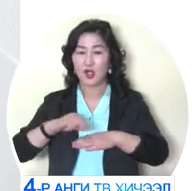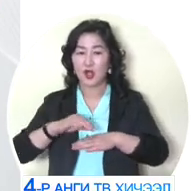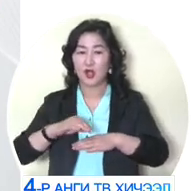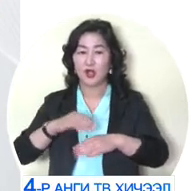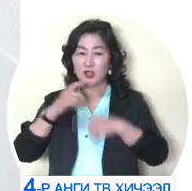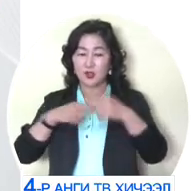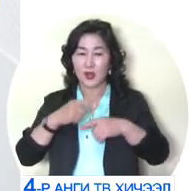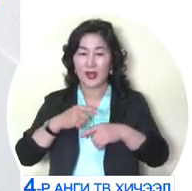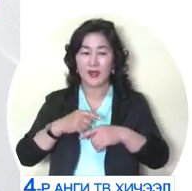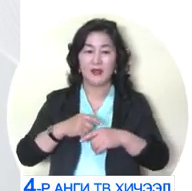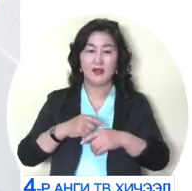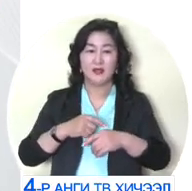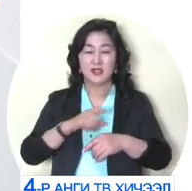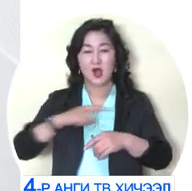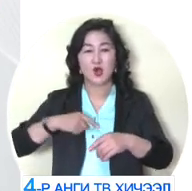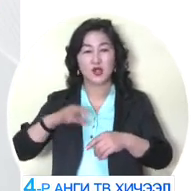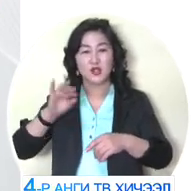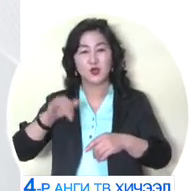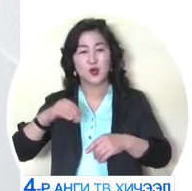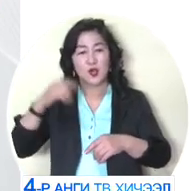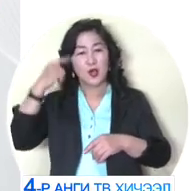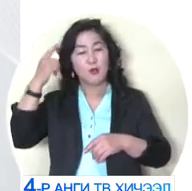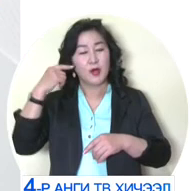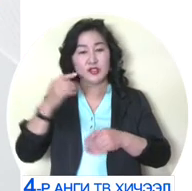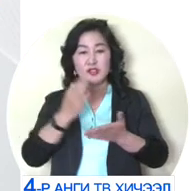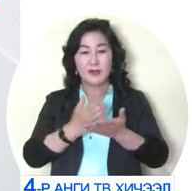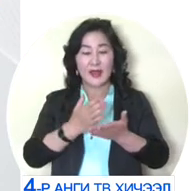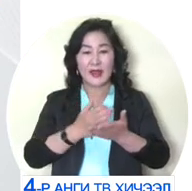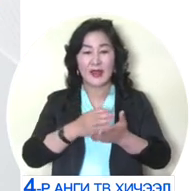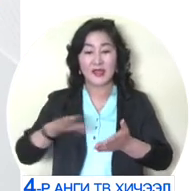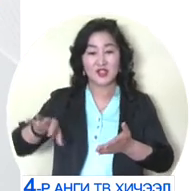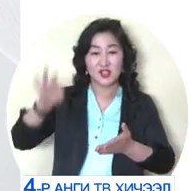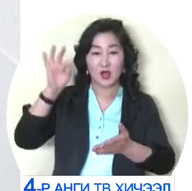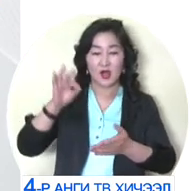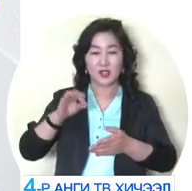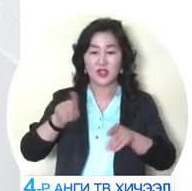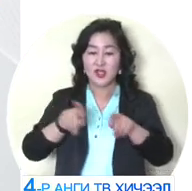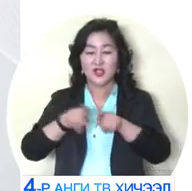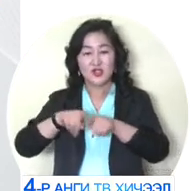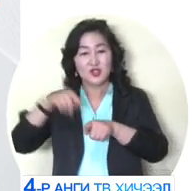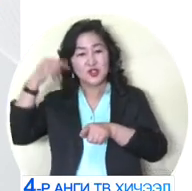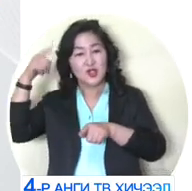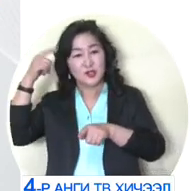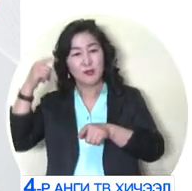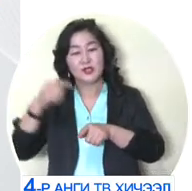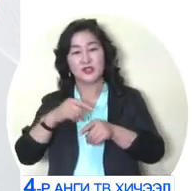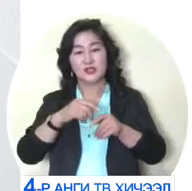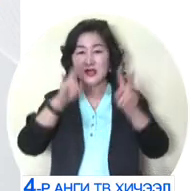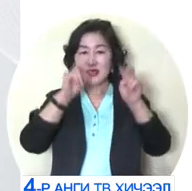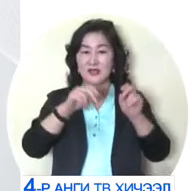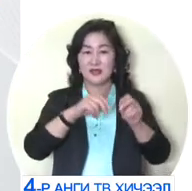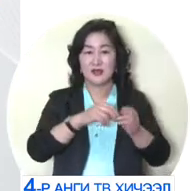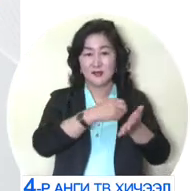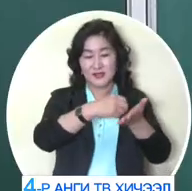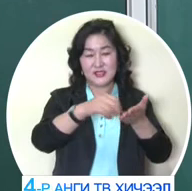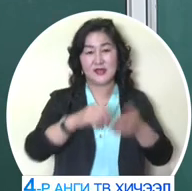тухай. За мөн чи өөрөө юуг төсөөлөн бодож бичмээр вэ? А түүнийгээ сонгоод төсөөлөн бодож их зохион